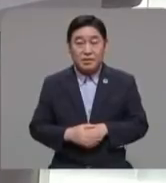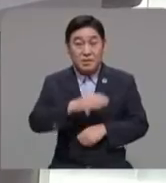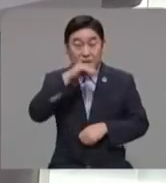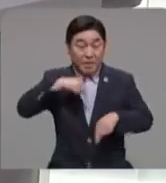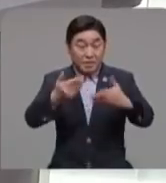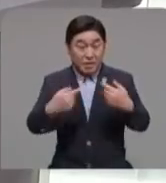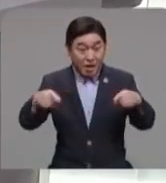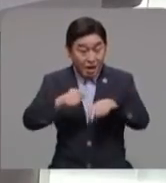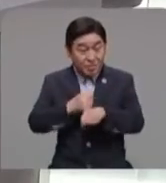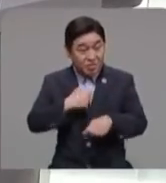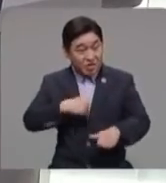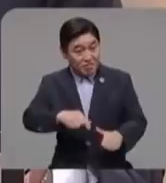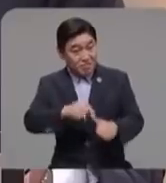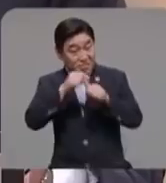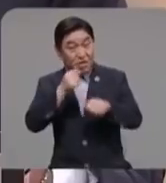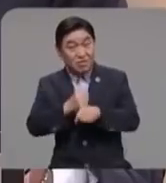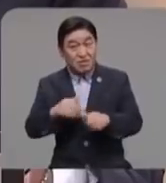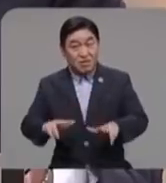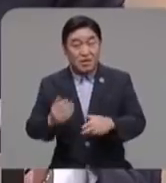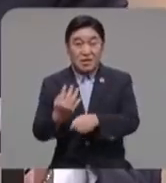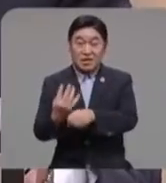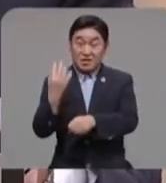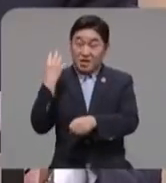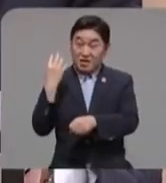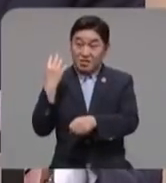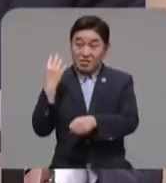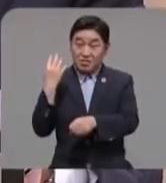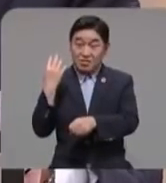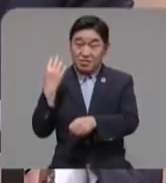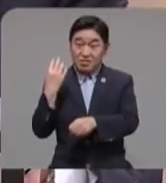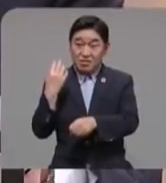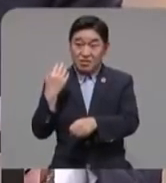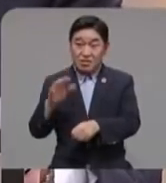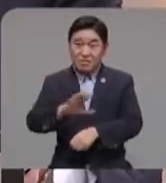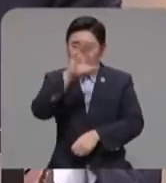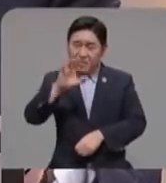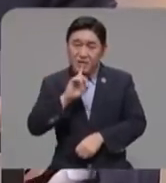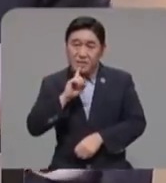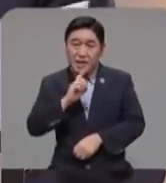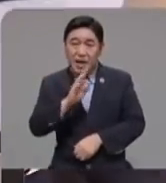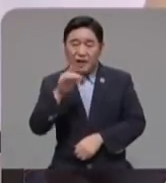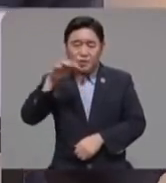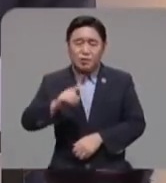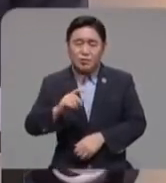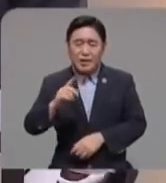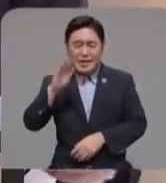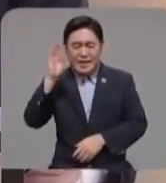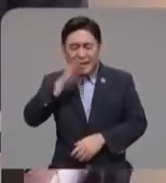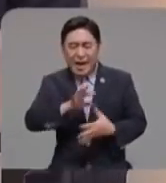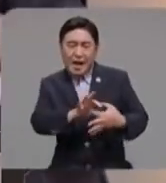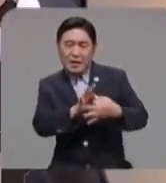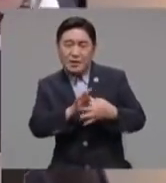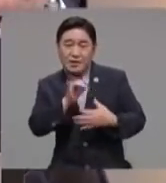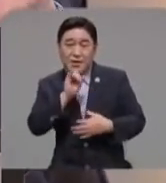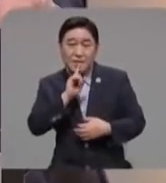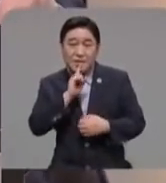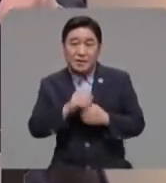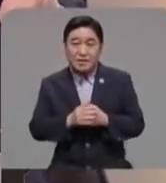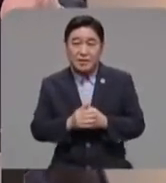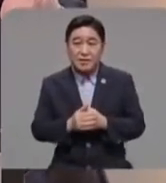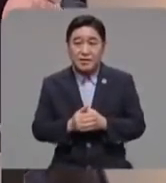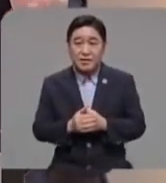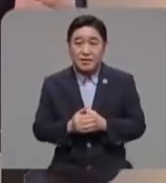바른정당 같이 해놓고 자기가 뽑아놓고 인지와가지고 4년 있다가 와가지고 그런 말씀하시는 것 같습니다. 안철수가 악연이 있다는 걸 지적하는 겁니다. 아니, 룰을